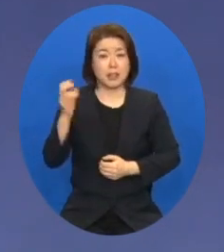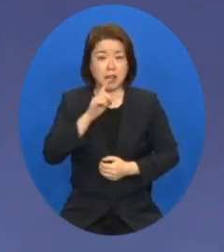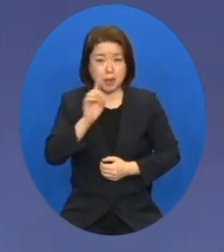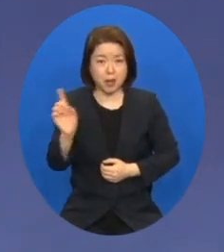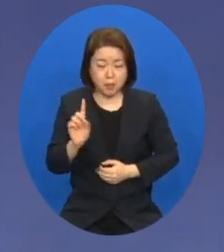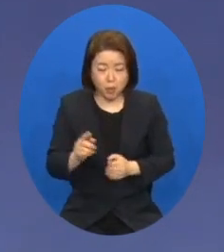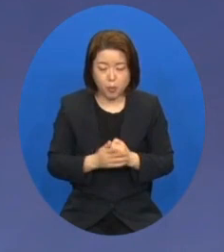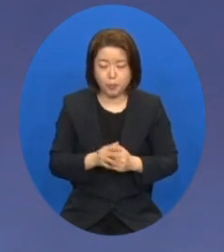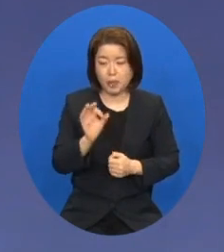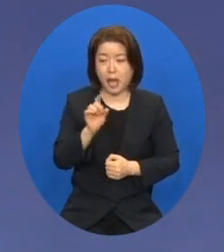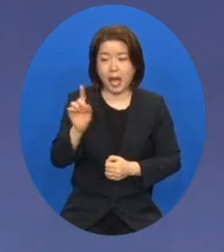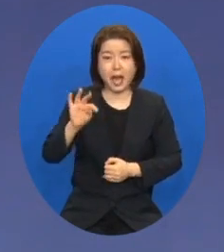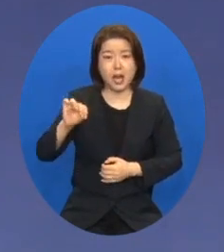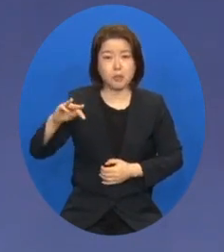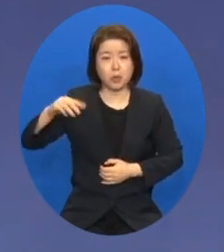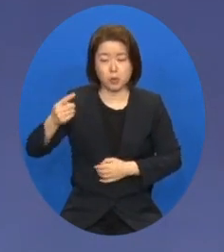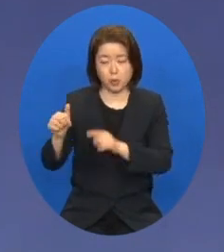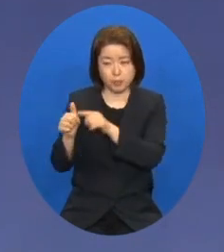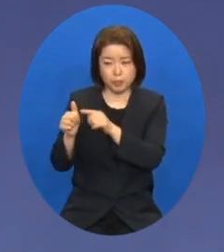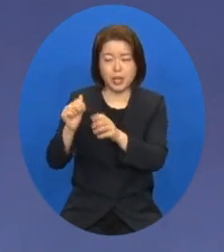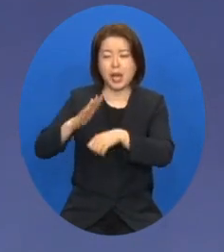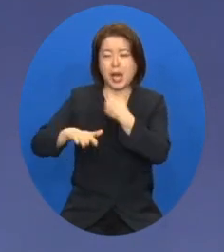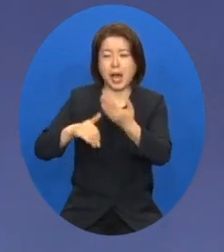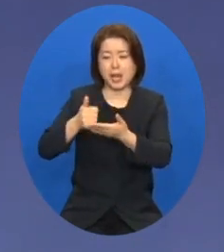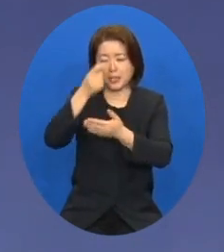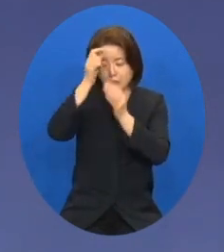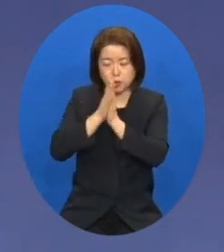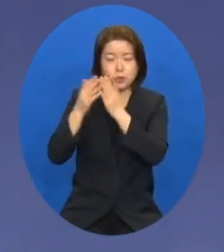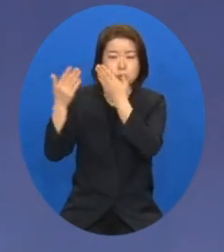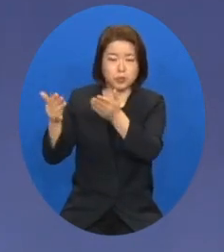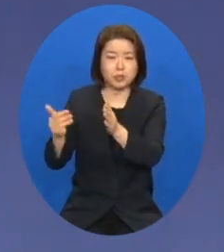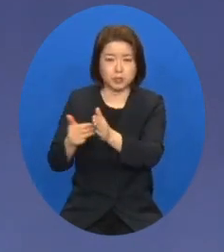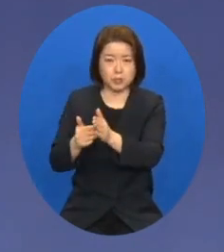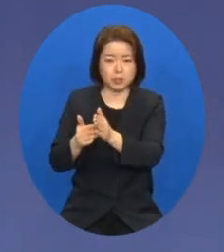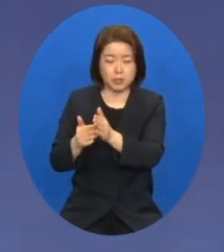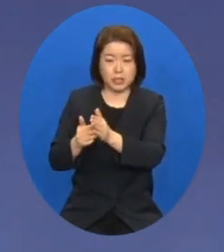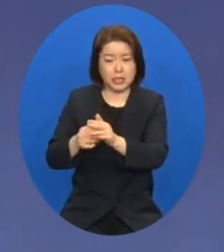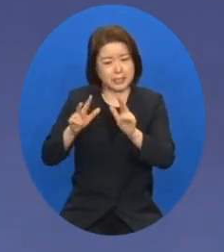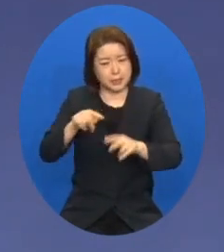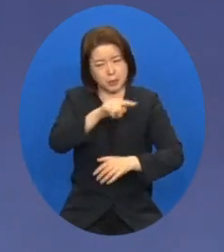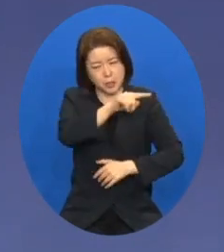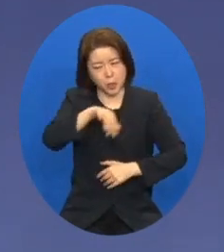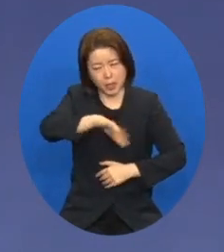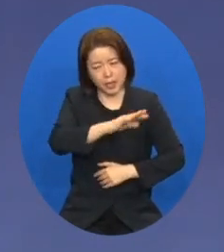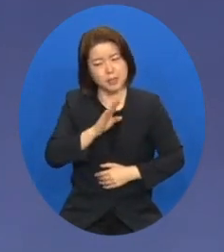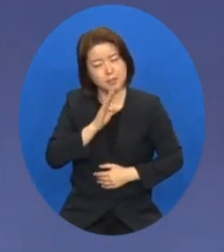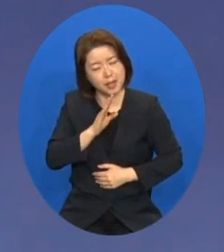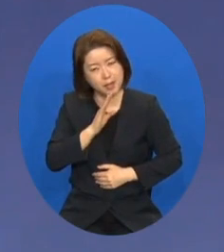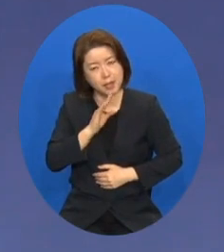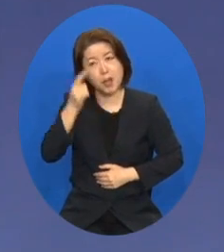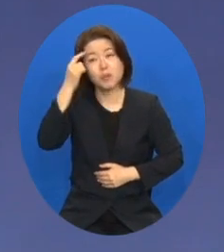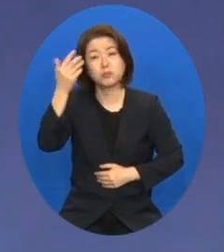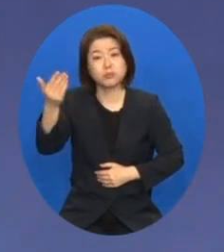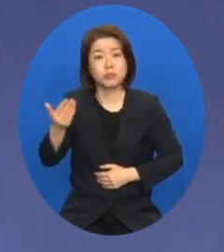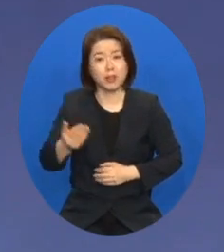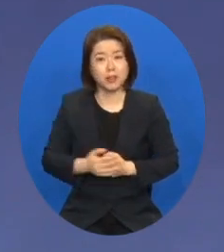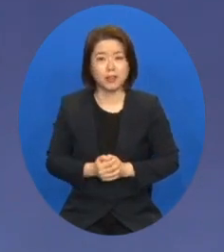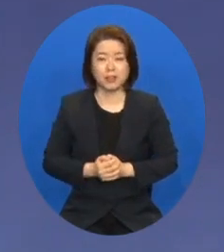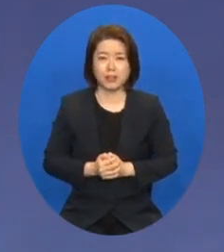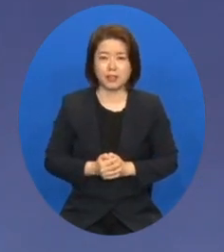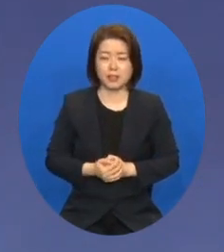아볼로 가 하나님께 기도를 했던 거죠 하나님 제가 지금 고린도 로 가야 합니까 근데 아마